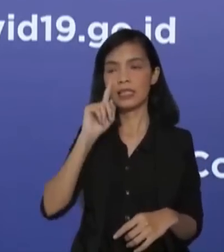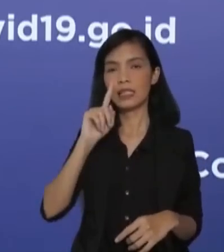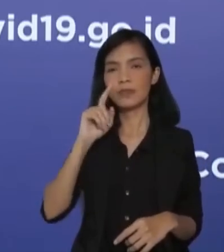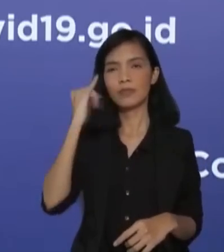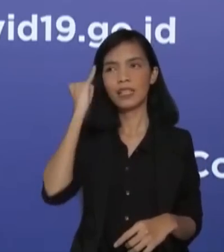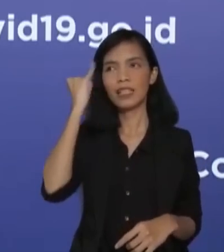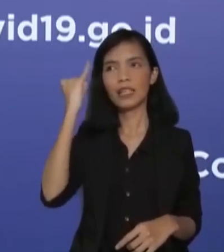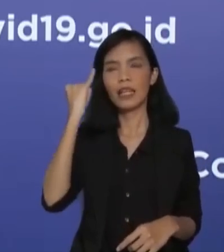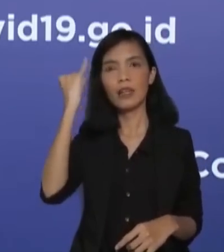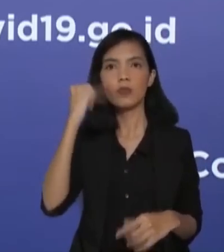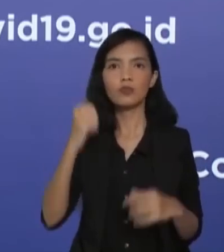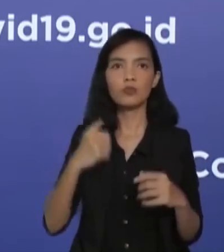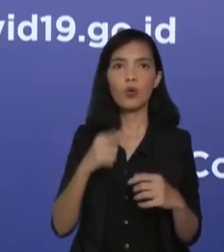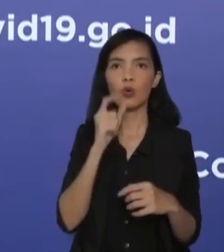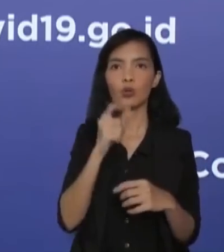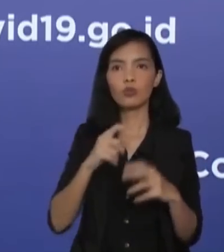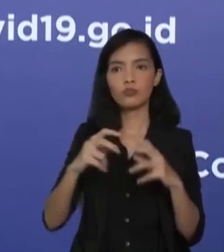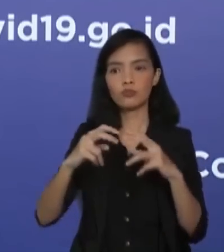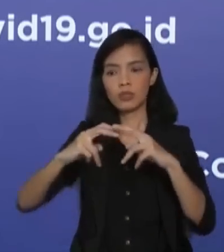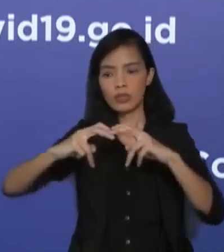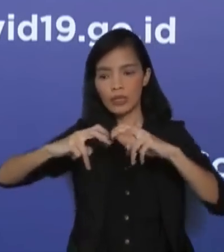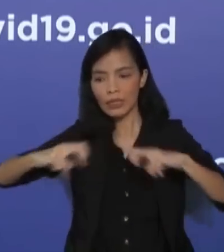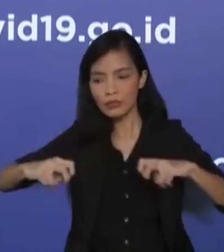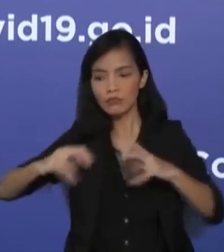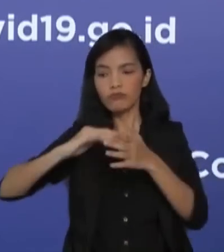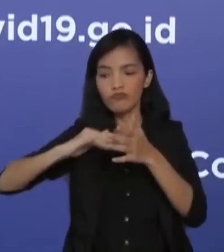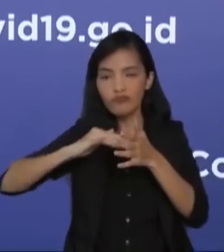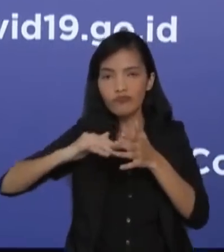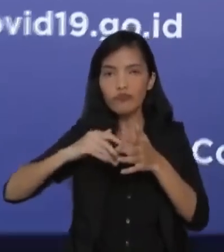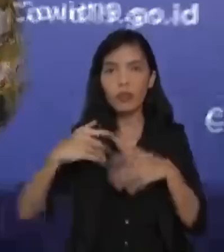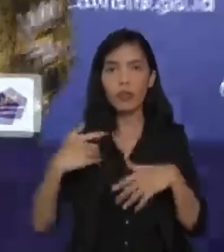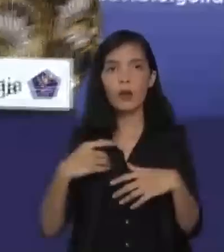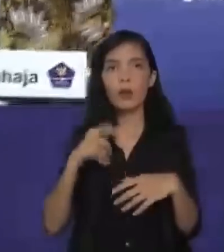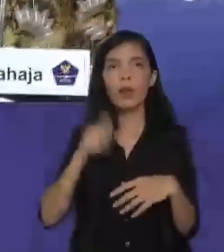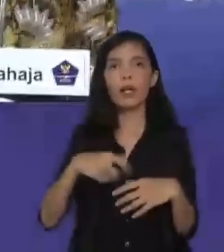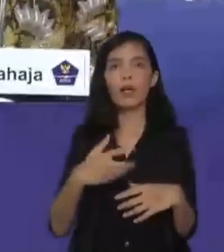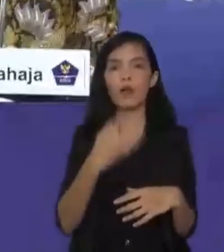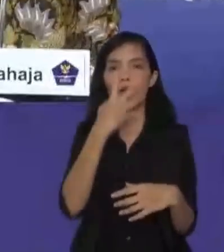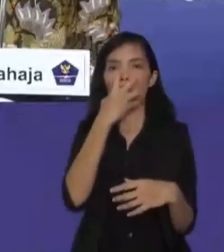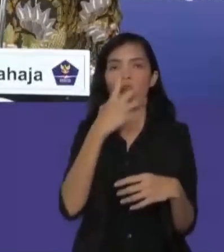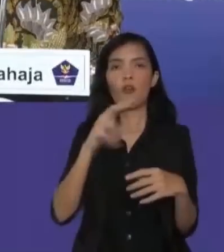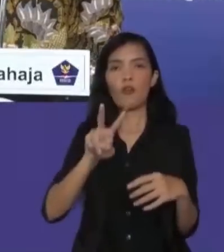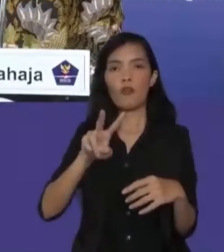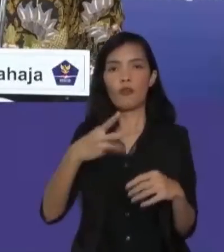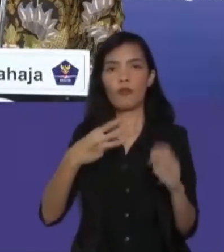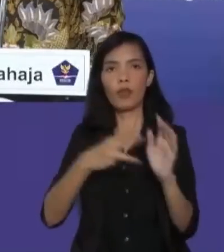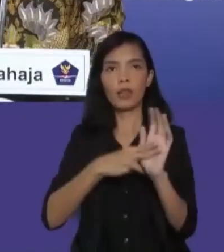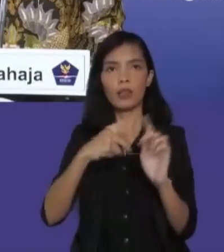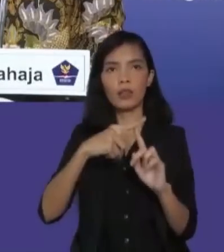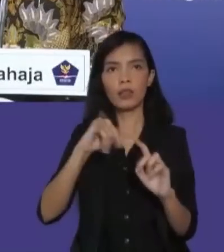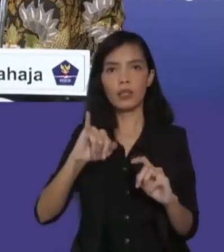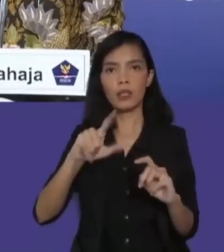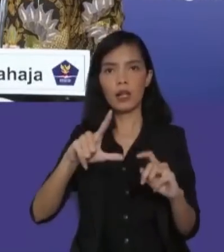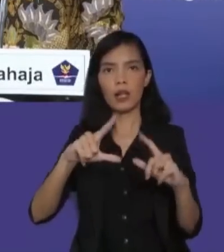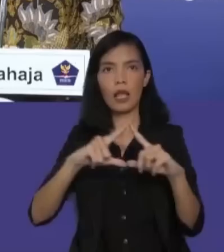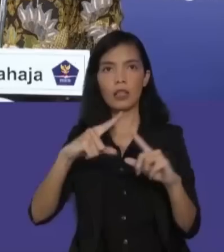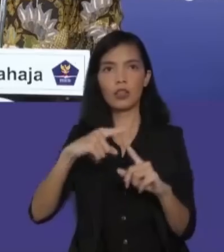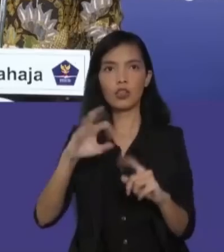proses pengkajian dan penerapan yang sudah berhasil dilakukan adalah ventilator. Selama ini kita boleh dibilang